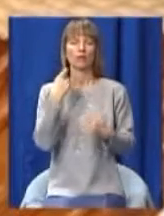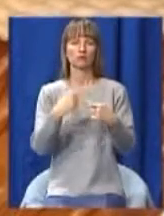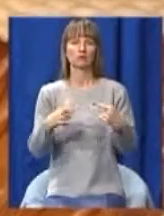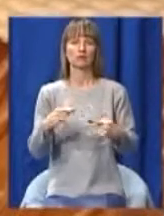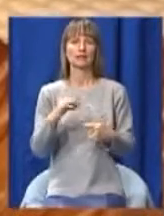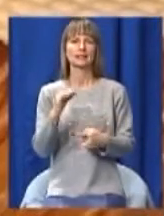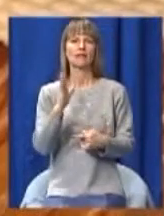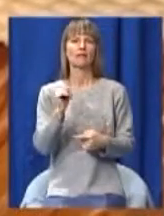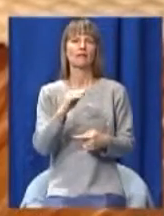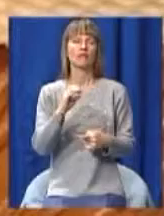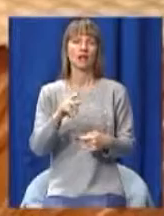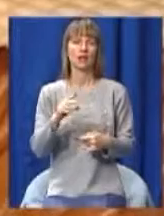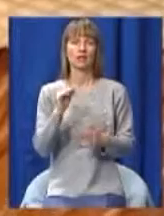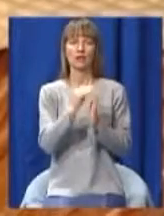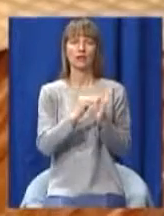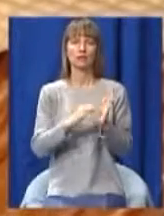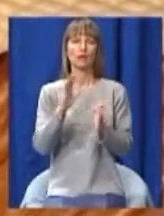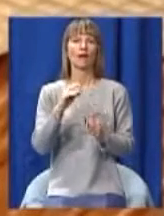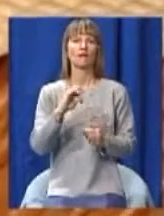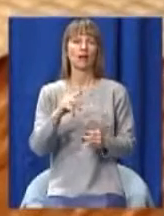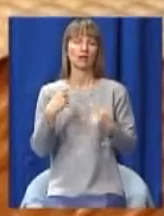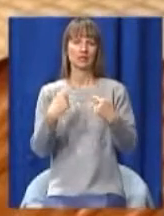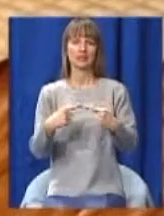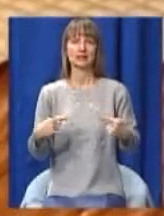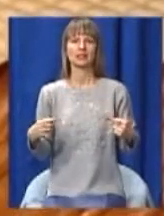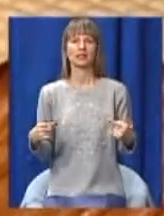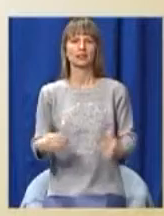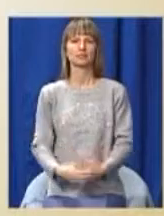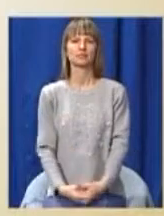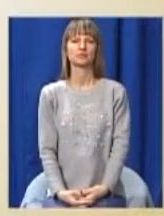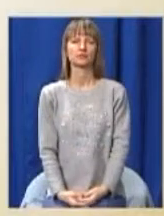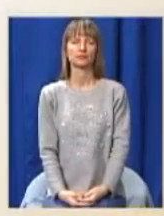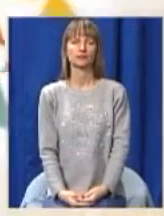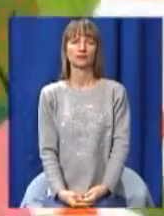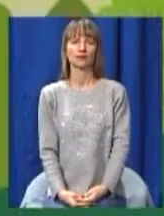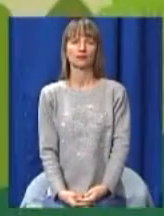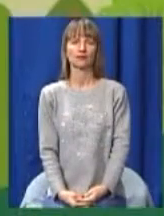із вафель, та й рецепти у приготуванні вафель дуже різні.